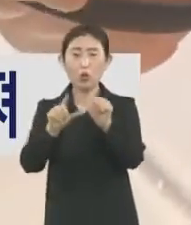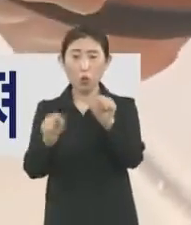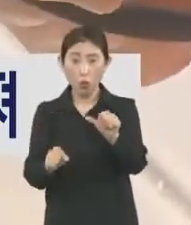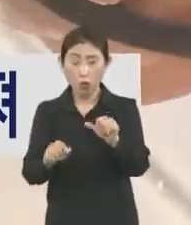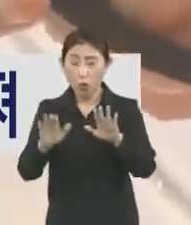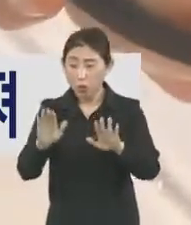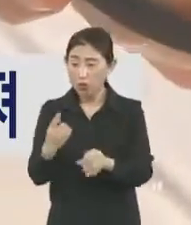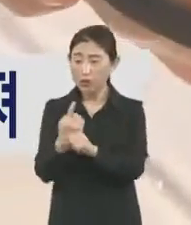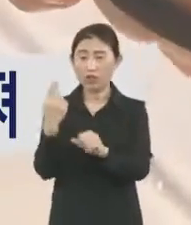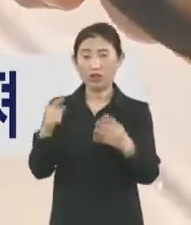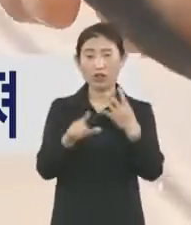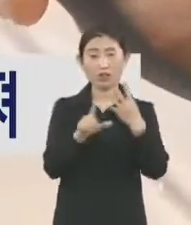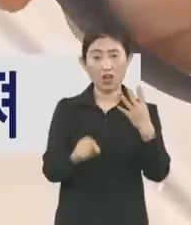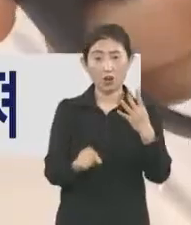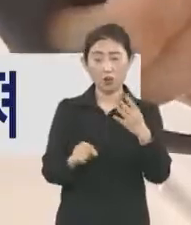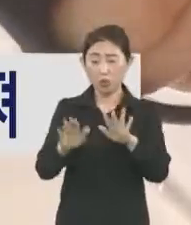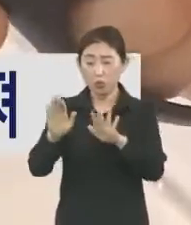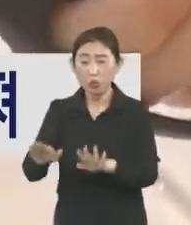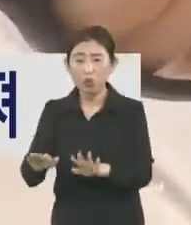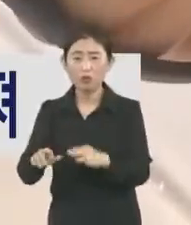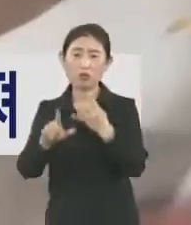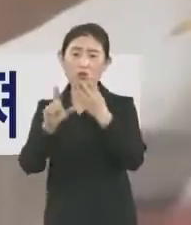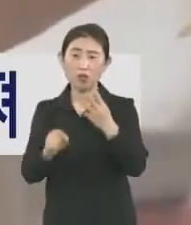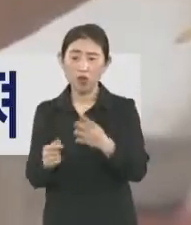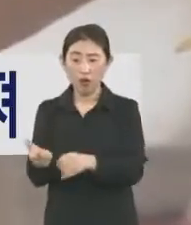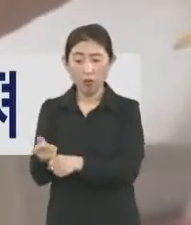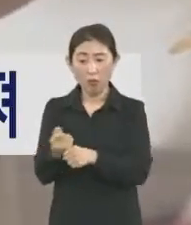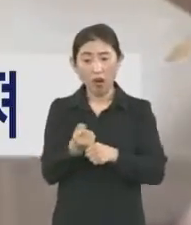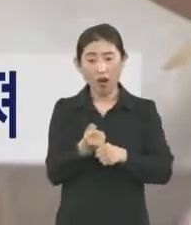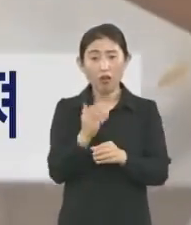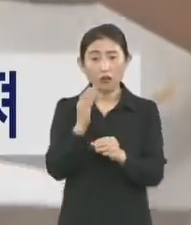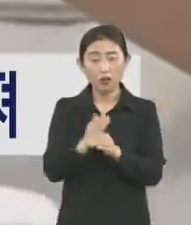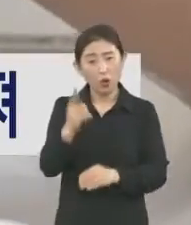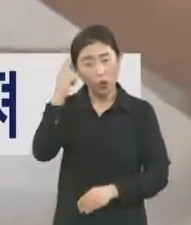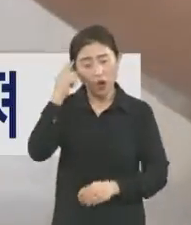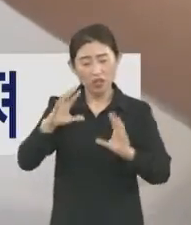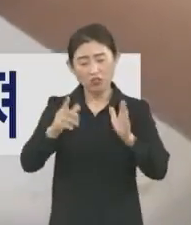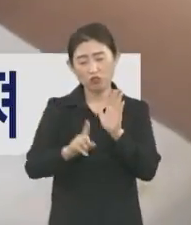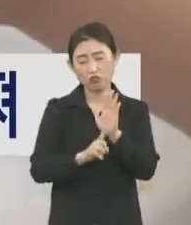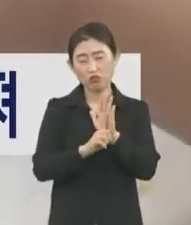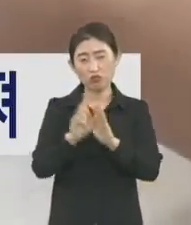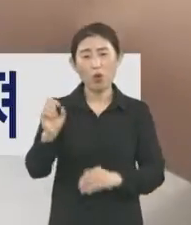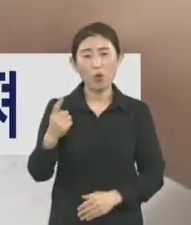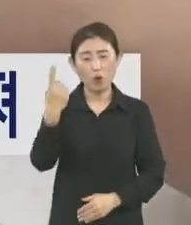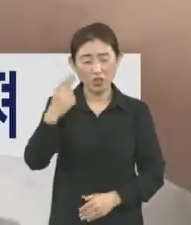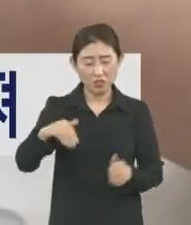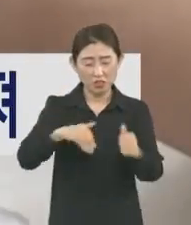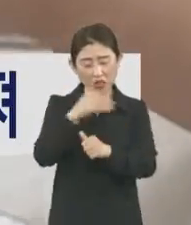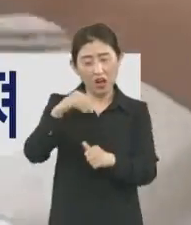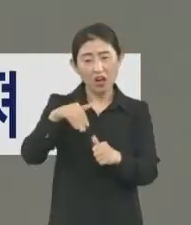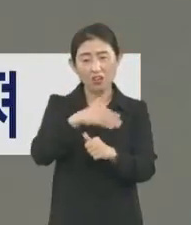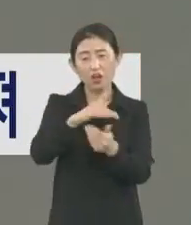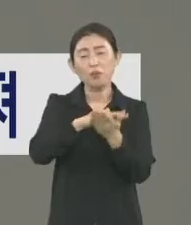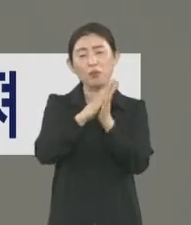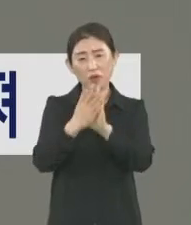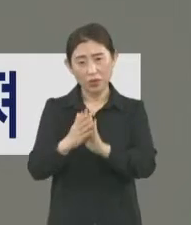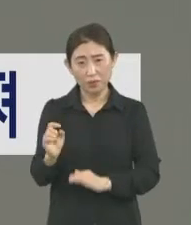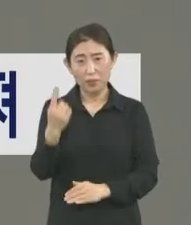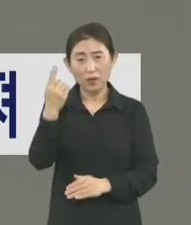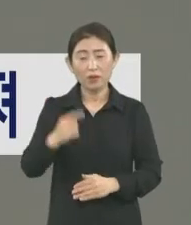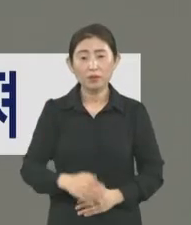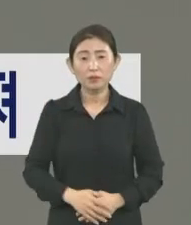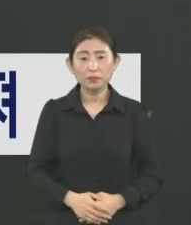5월에 이어 지난해와 올해는 4월로 시기가 앞당겨 줬는데 지구온난화 등 해양 환경 변화가 원인으로